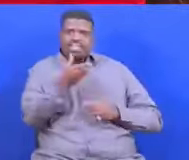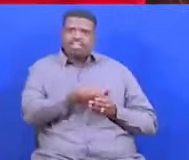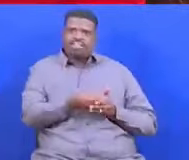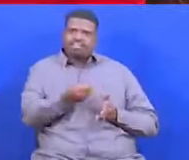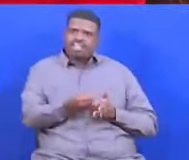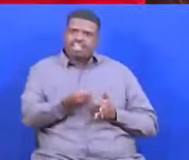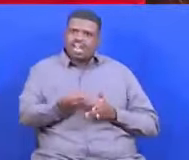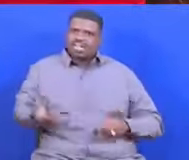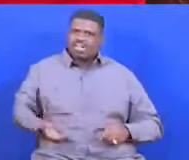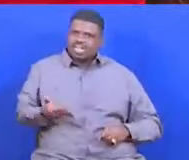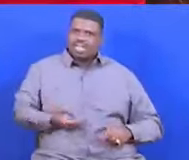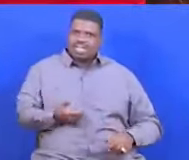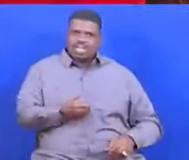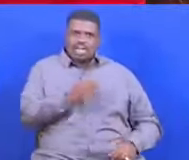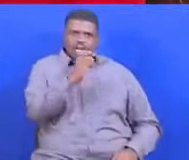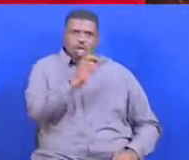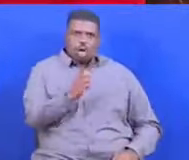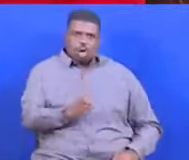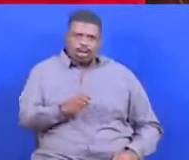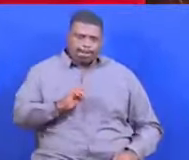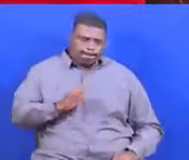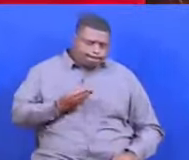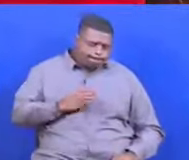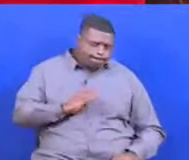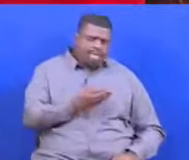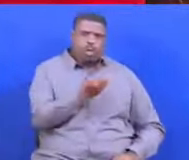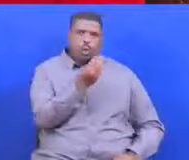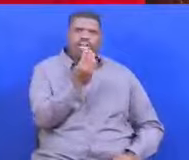dola bilioni 4.2.